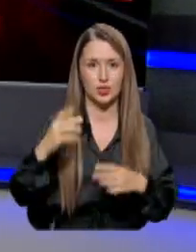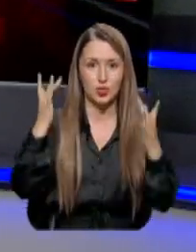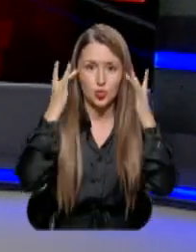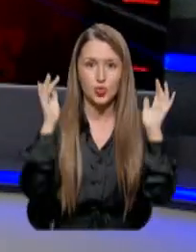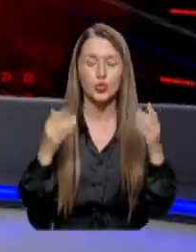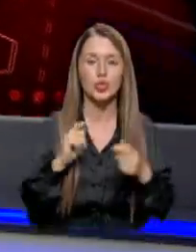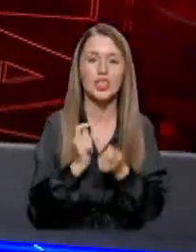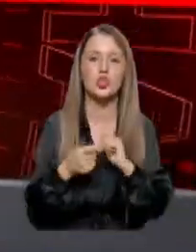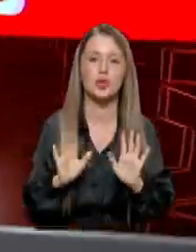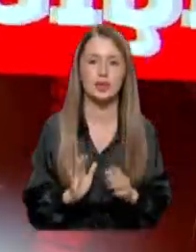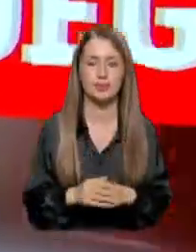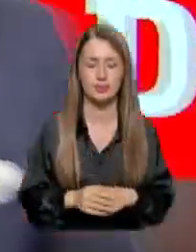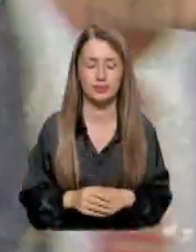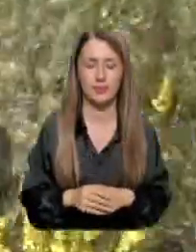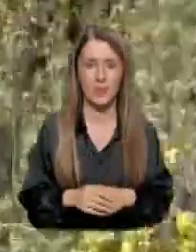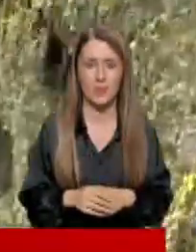değişmedi.